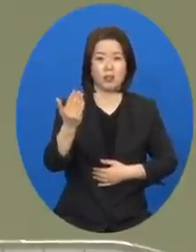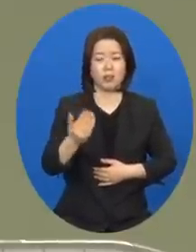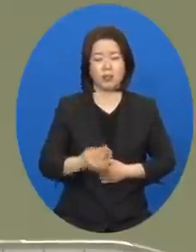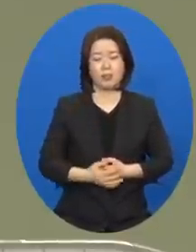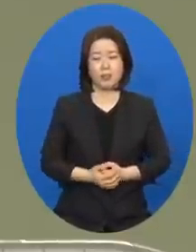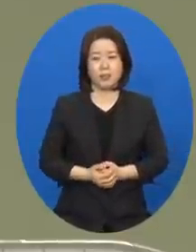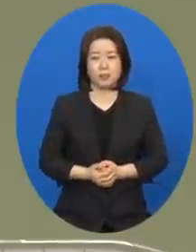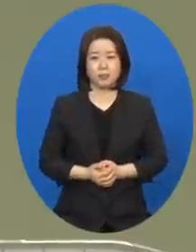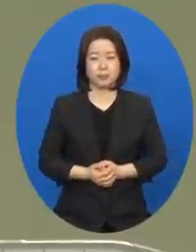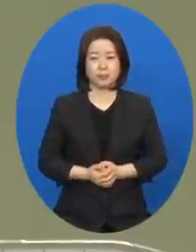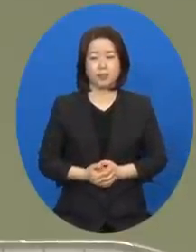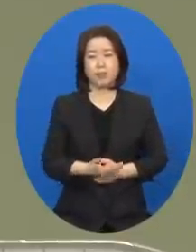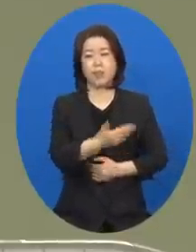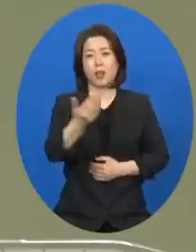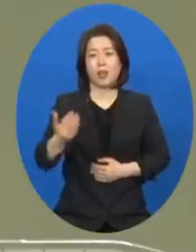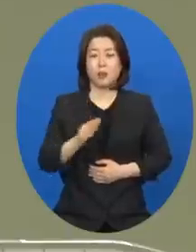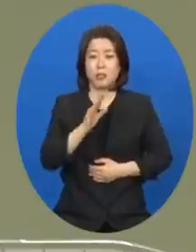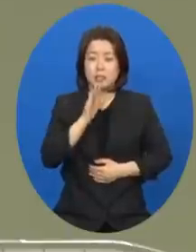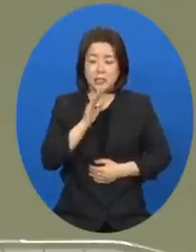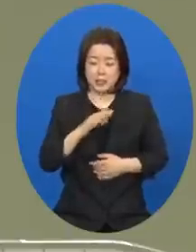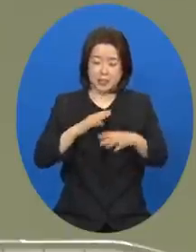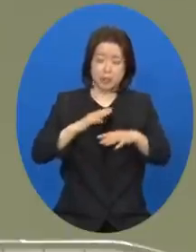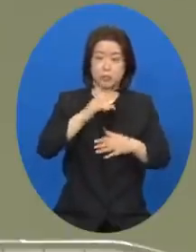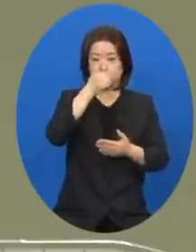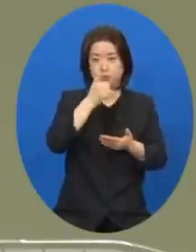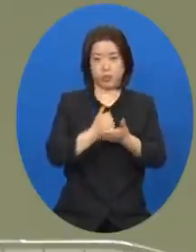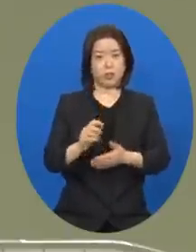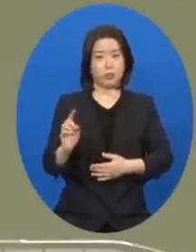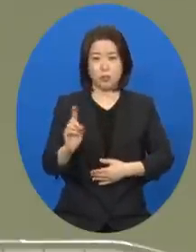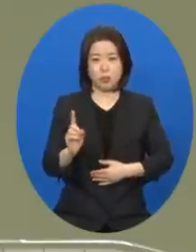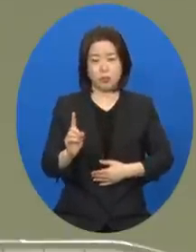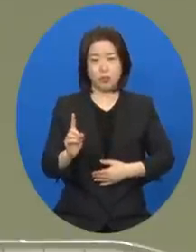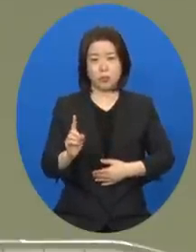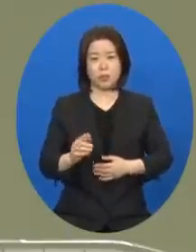여러분 진짜 무서운 죄는